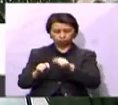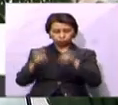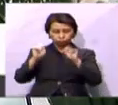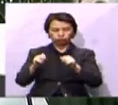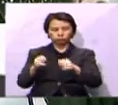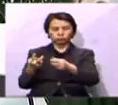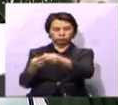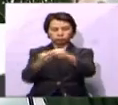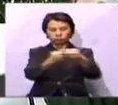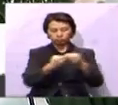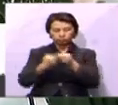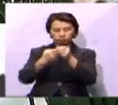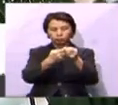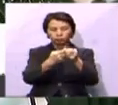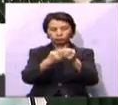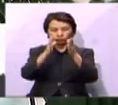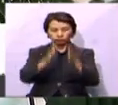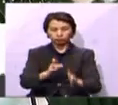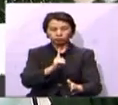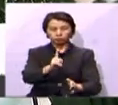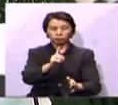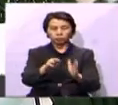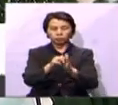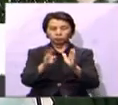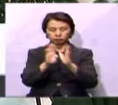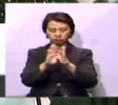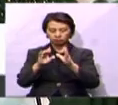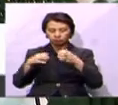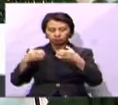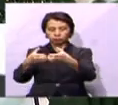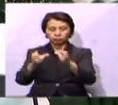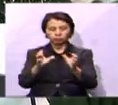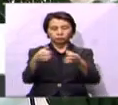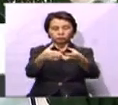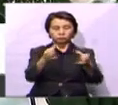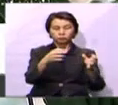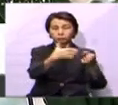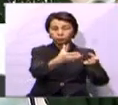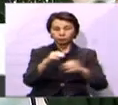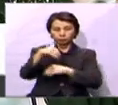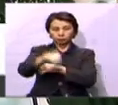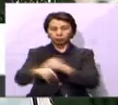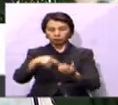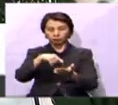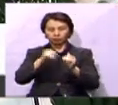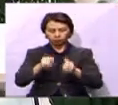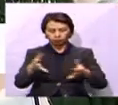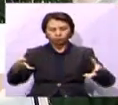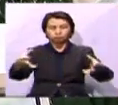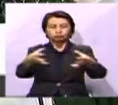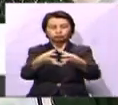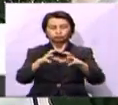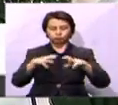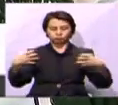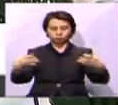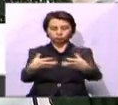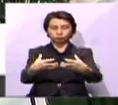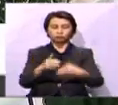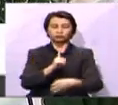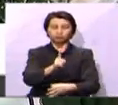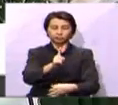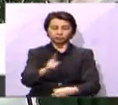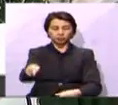menyatupadukan ummah, dan perkumpulan ataupun perhimpunan pada malam ini dapat menyatukan setiap lapisan umat